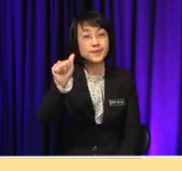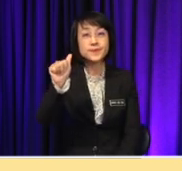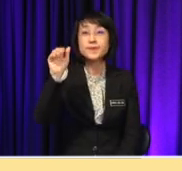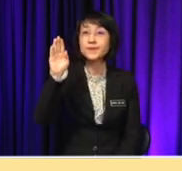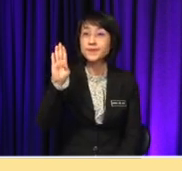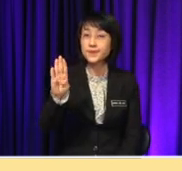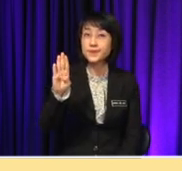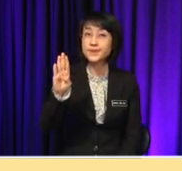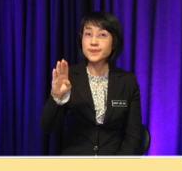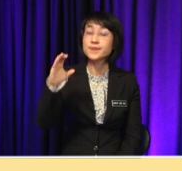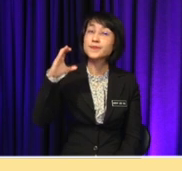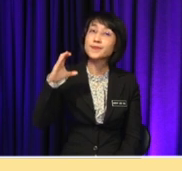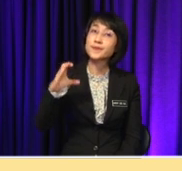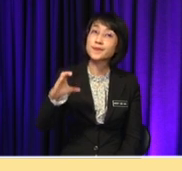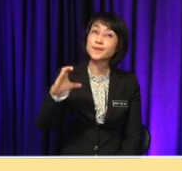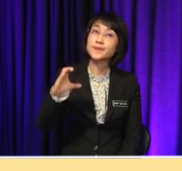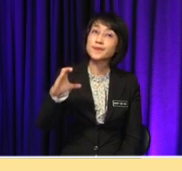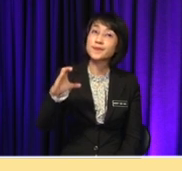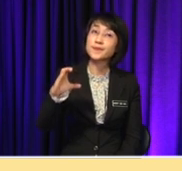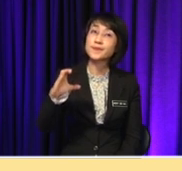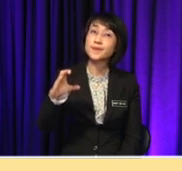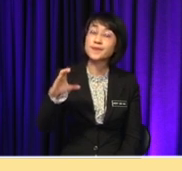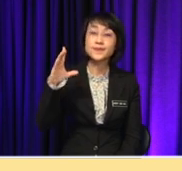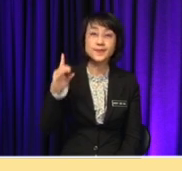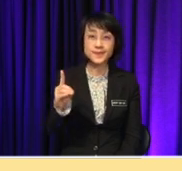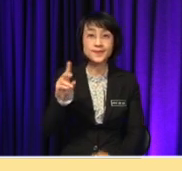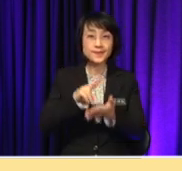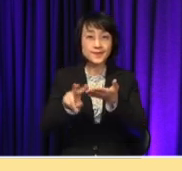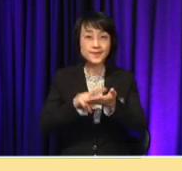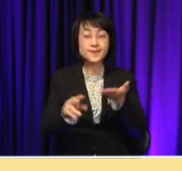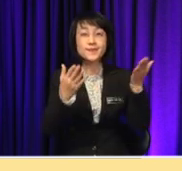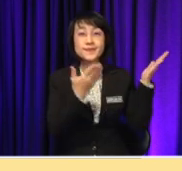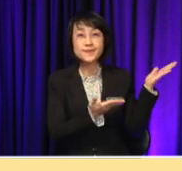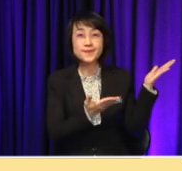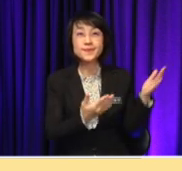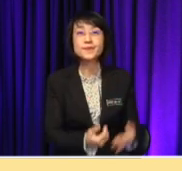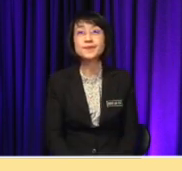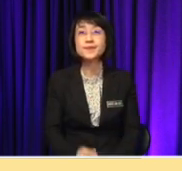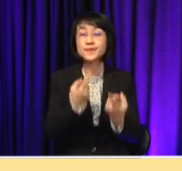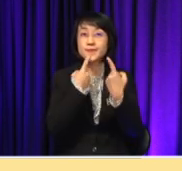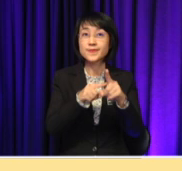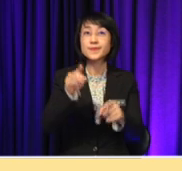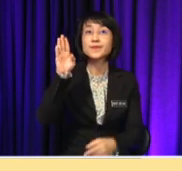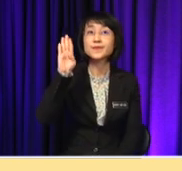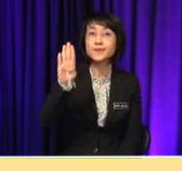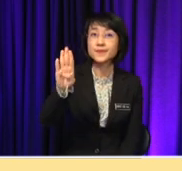di Gunung Kilimanjaro Tanzania di Gunung matahun Myanmar jawaban